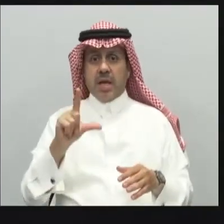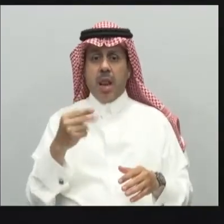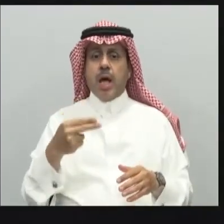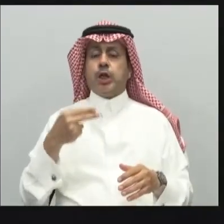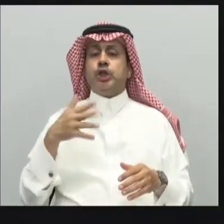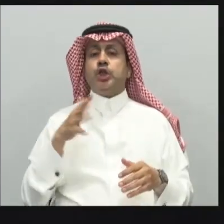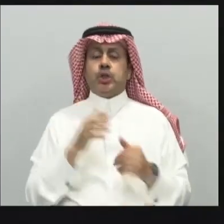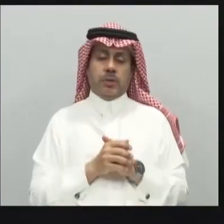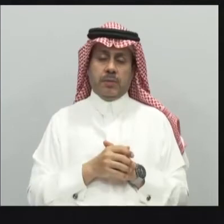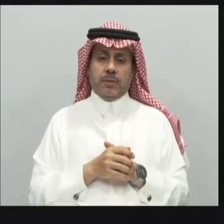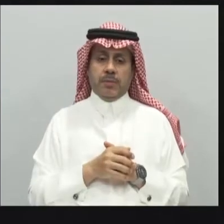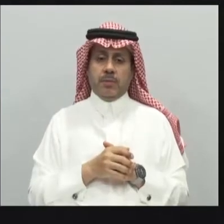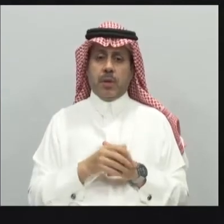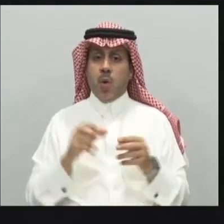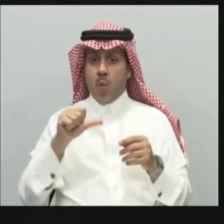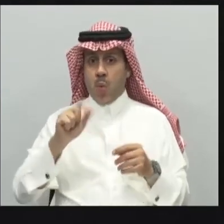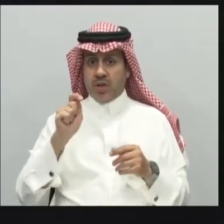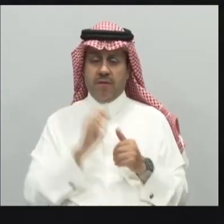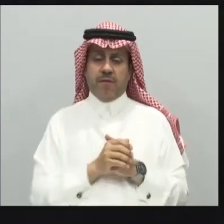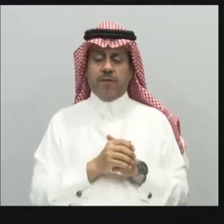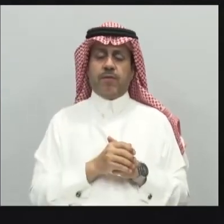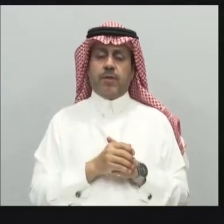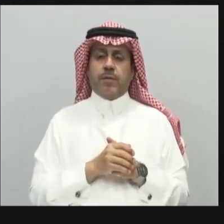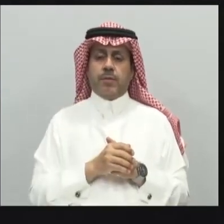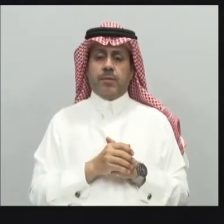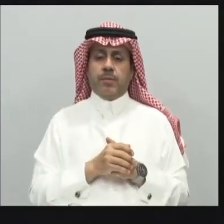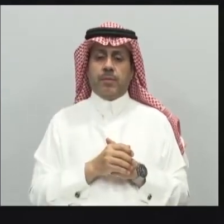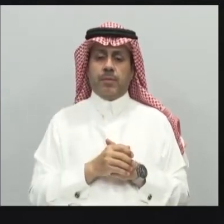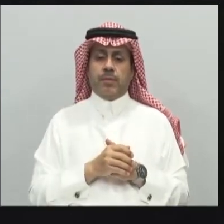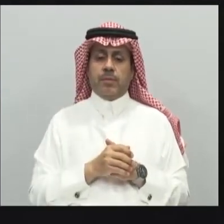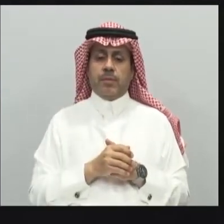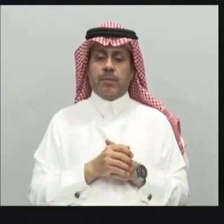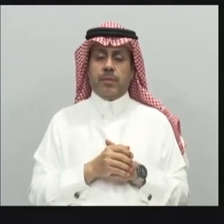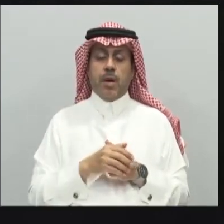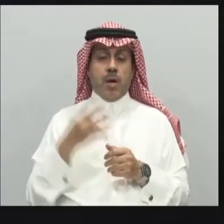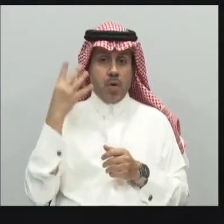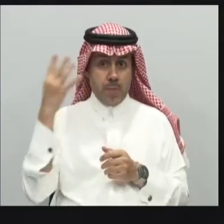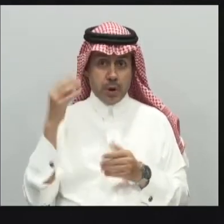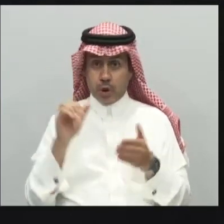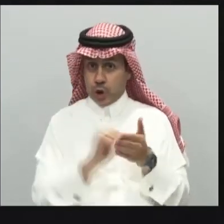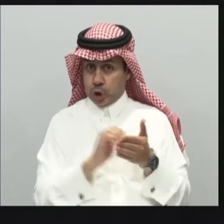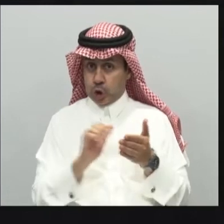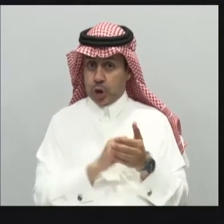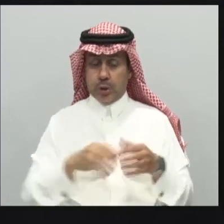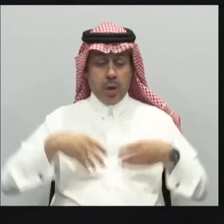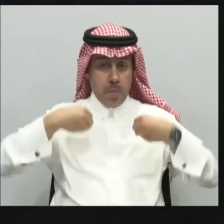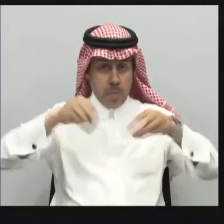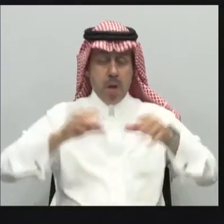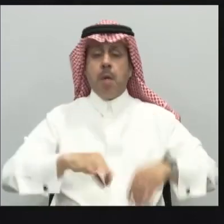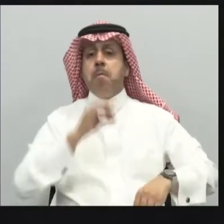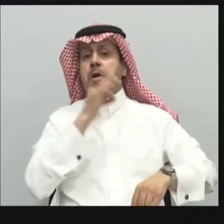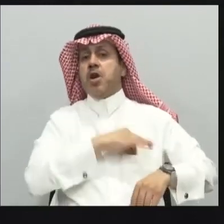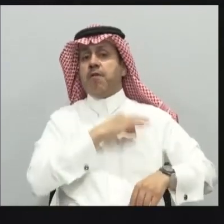اشتريها جديده فهذا وصف في السلعه ناتي ايضا الى الرابع اشتراط البائع نفعا